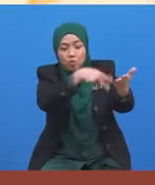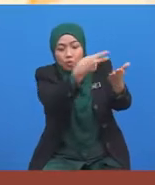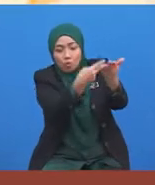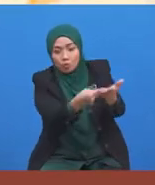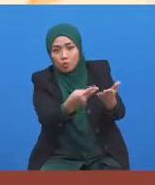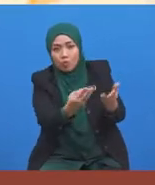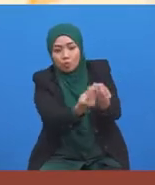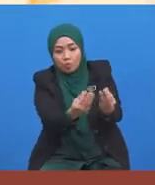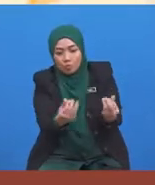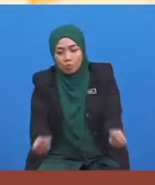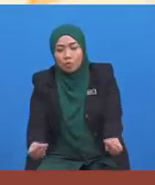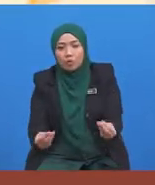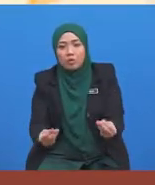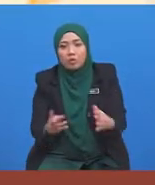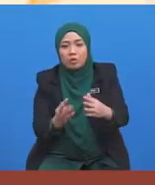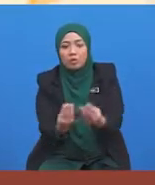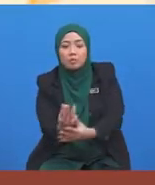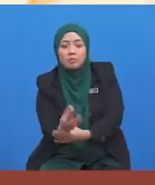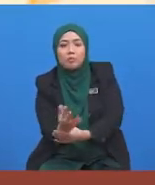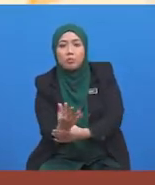akibat kejadian tanah runtuh.